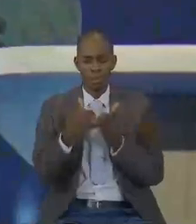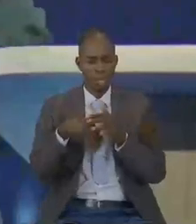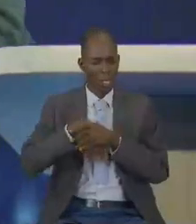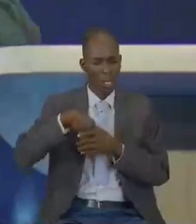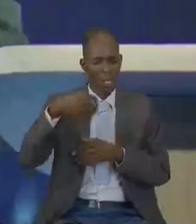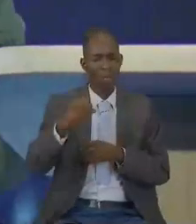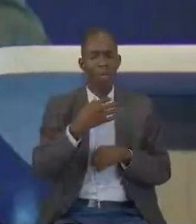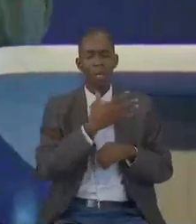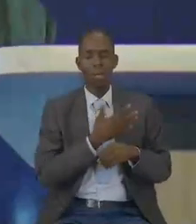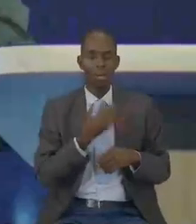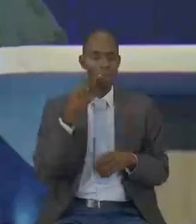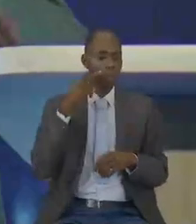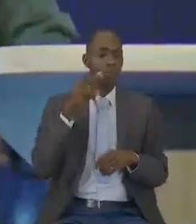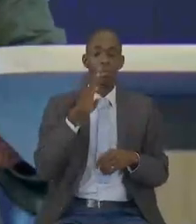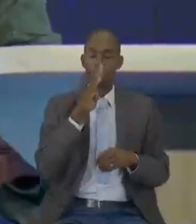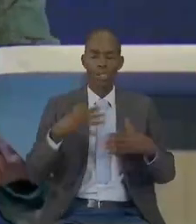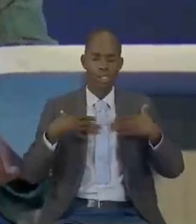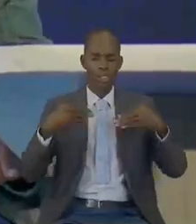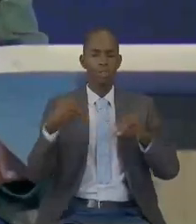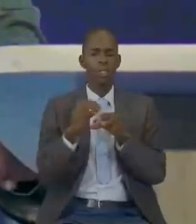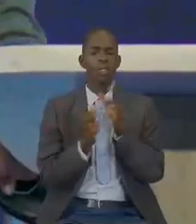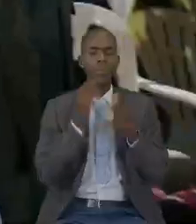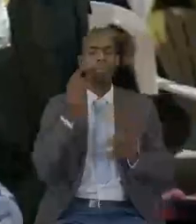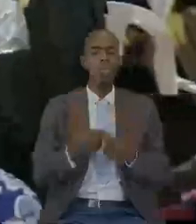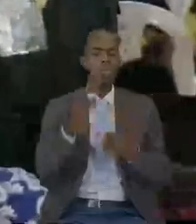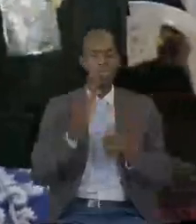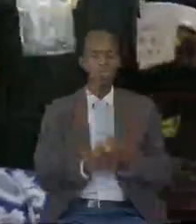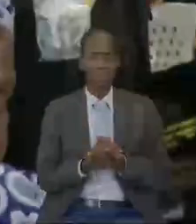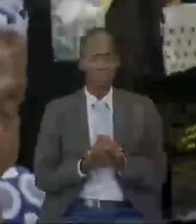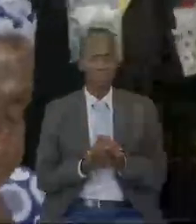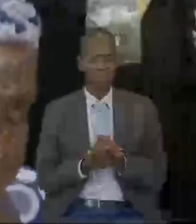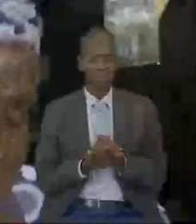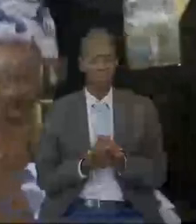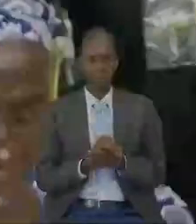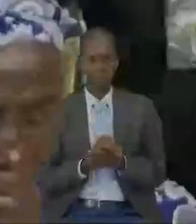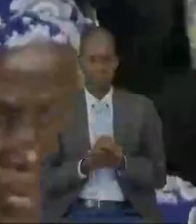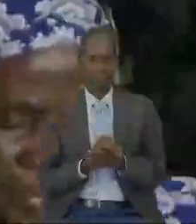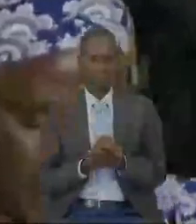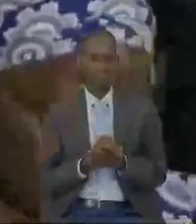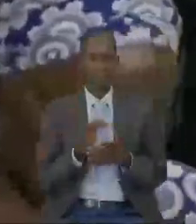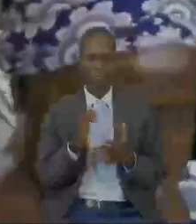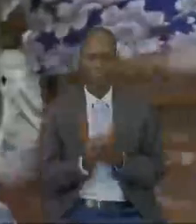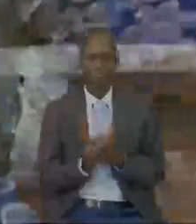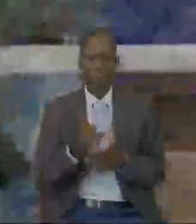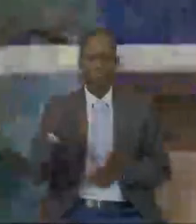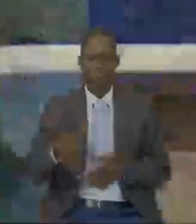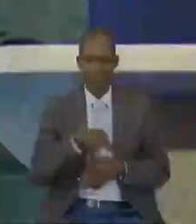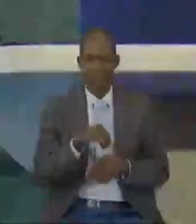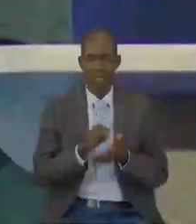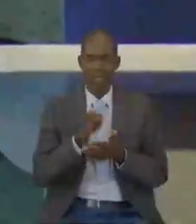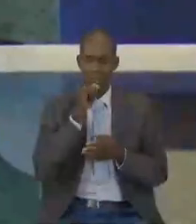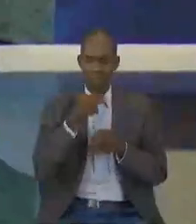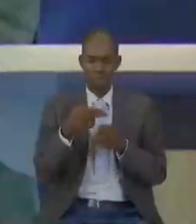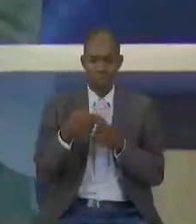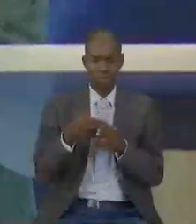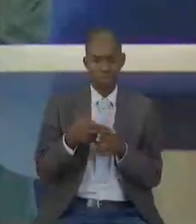Mais desséchés. Et qu'ils soient bien portants au nom de Jésus. Le